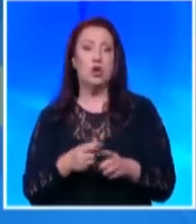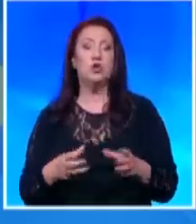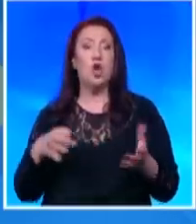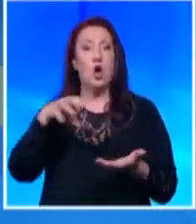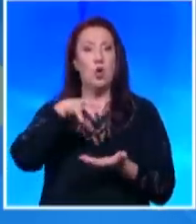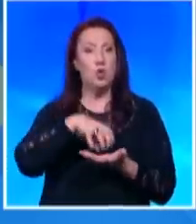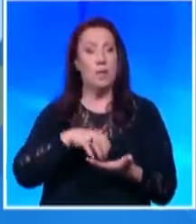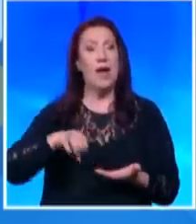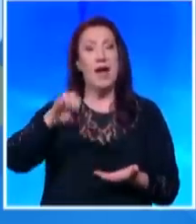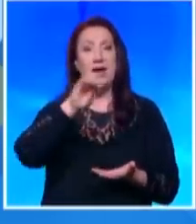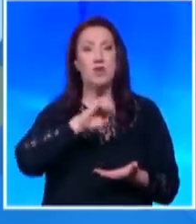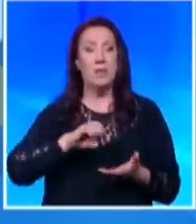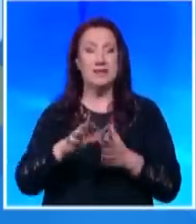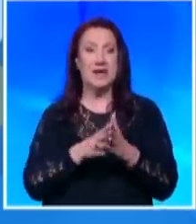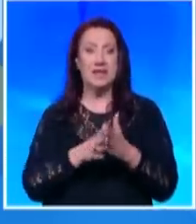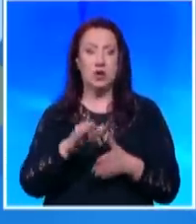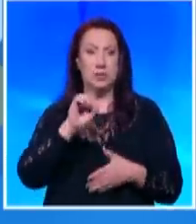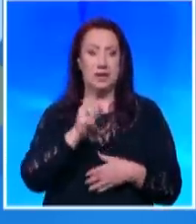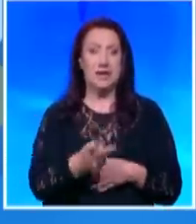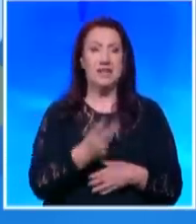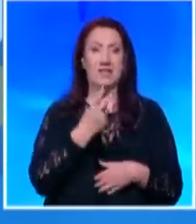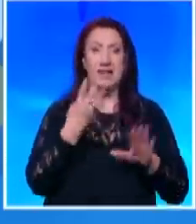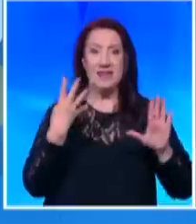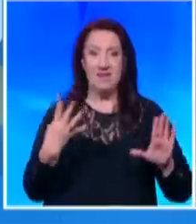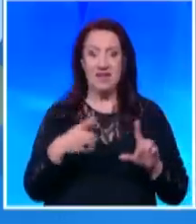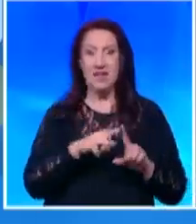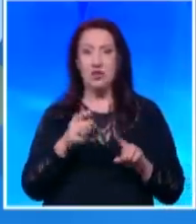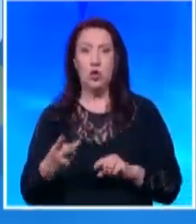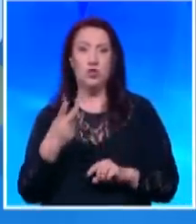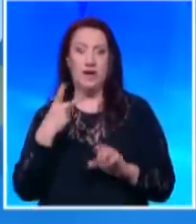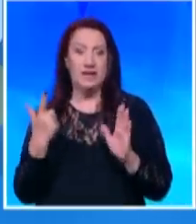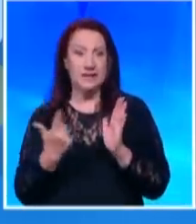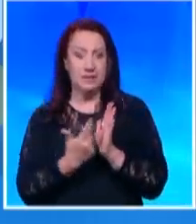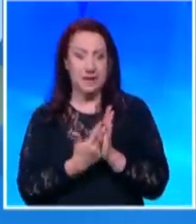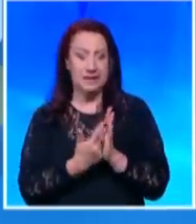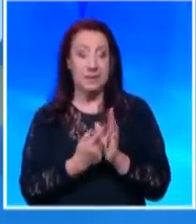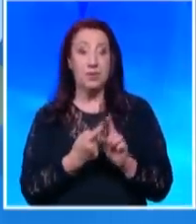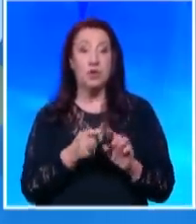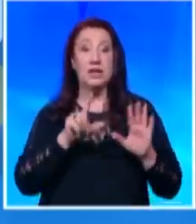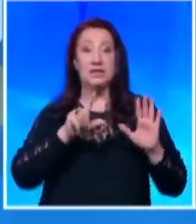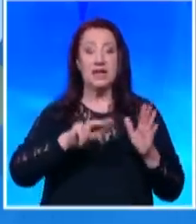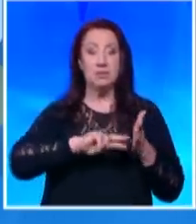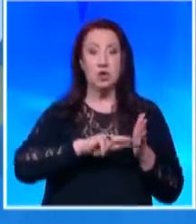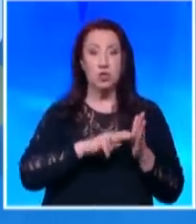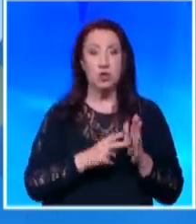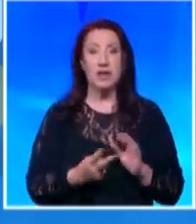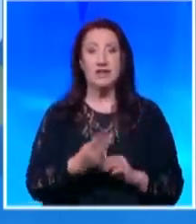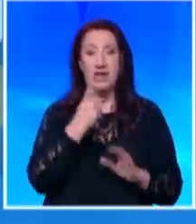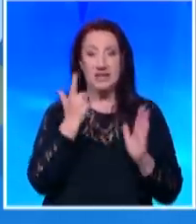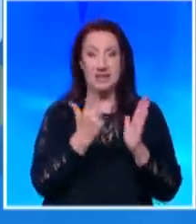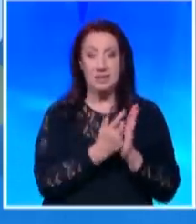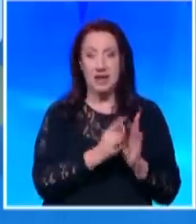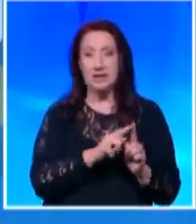Европейската народна партия от 2009 до 2017. От 7 юли 2017 до декември 2019